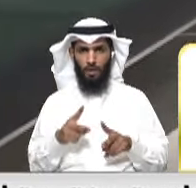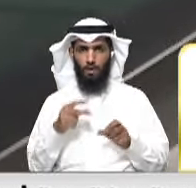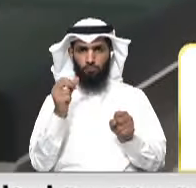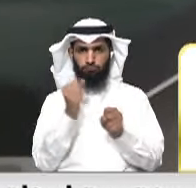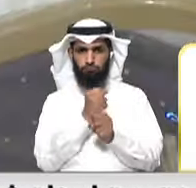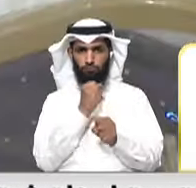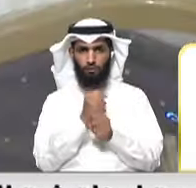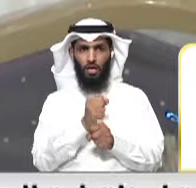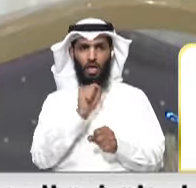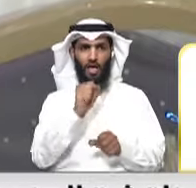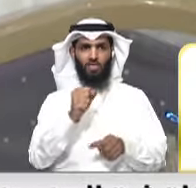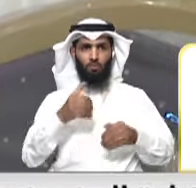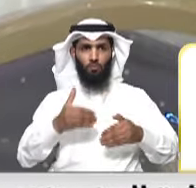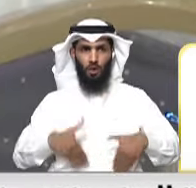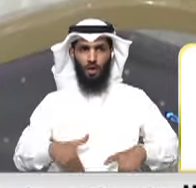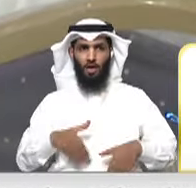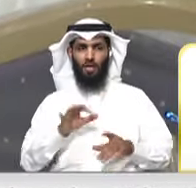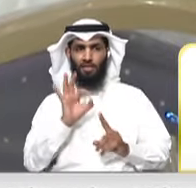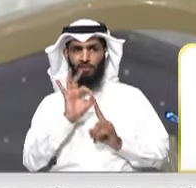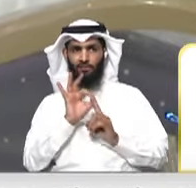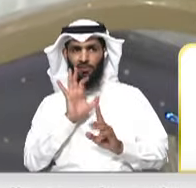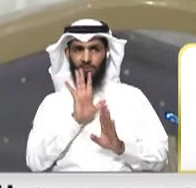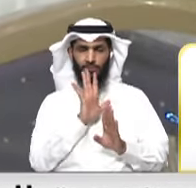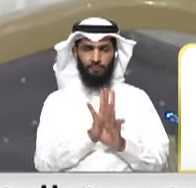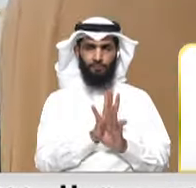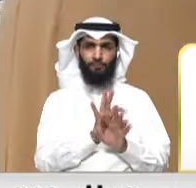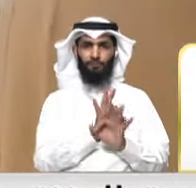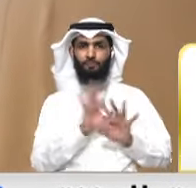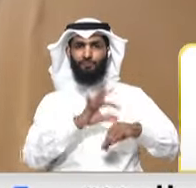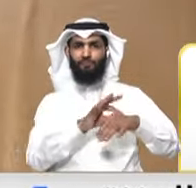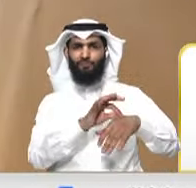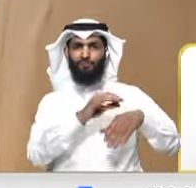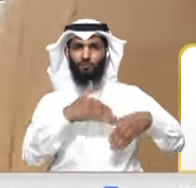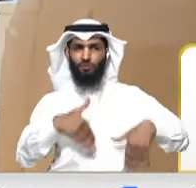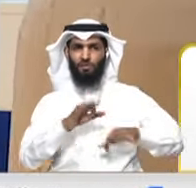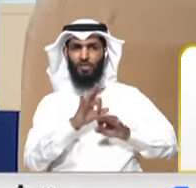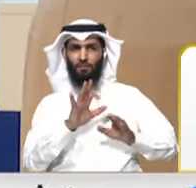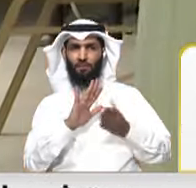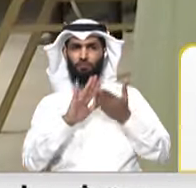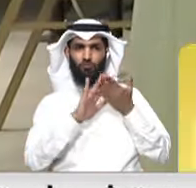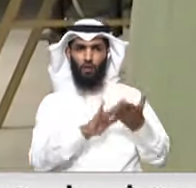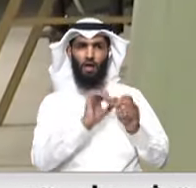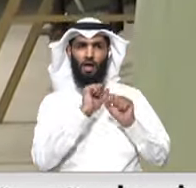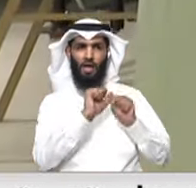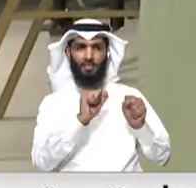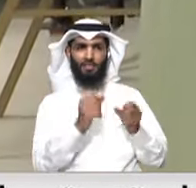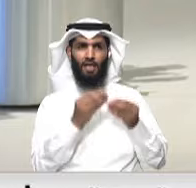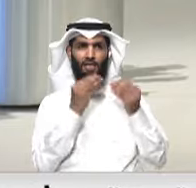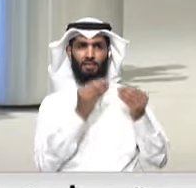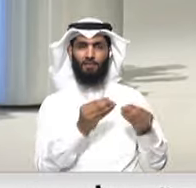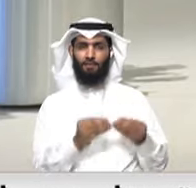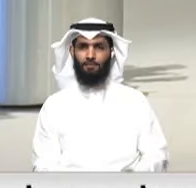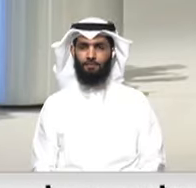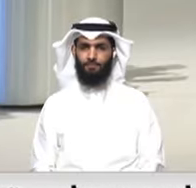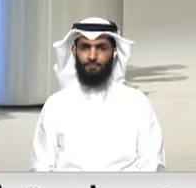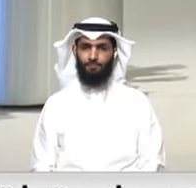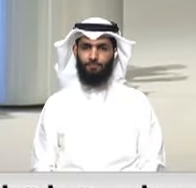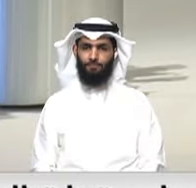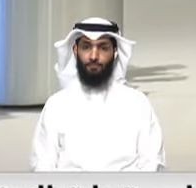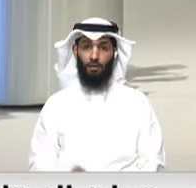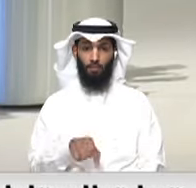لفئة ذوي الإعاقة دعما لهم في الحصول على كافة حقوقهم من التدريب والتأهيل. هذه